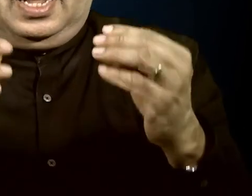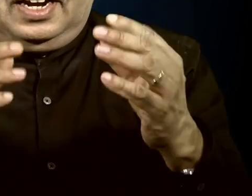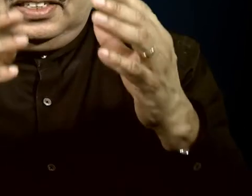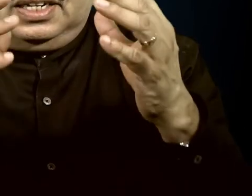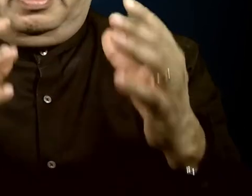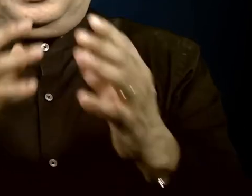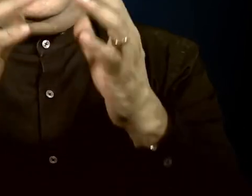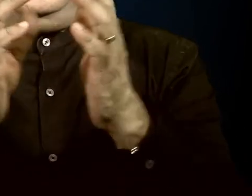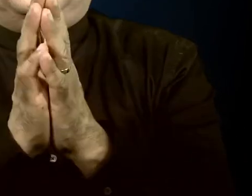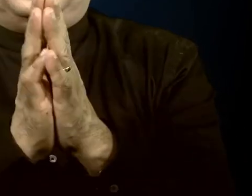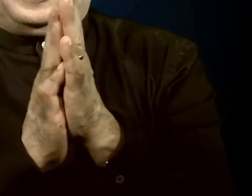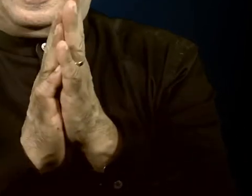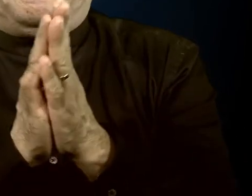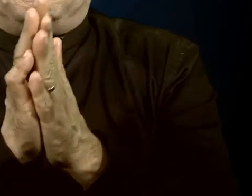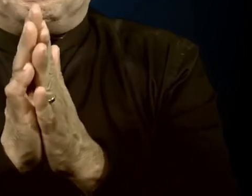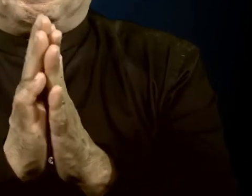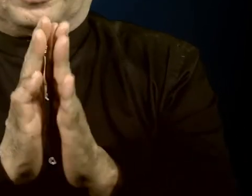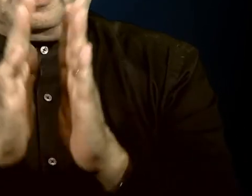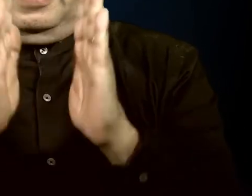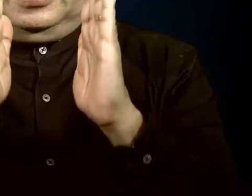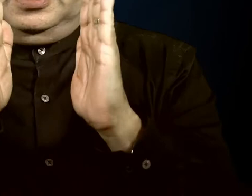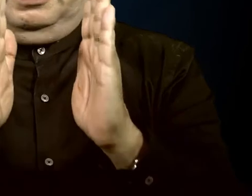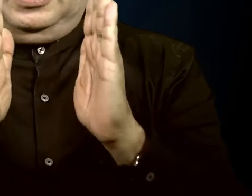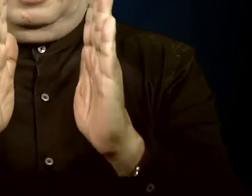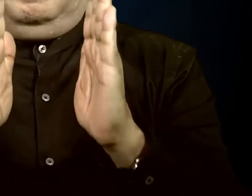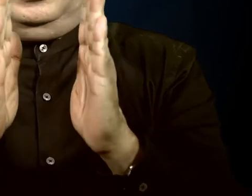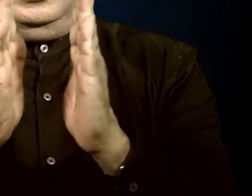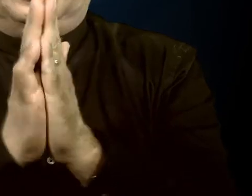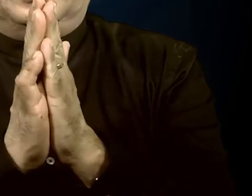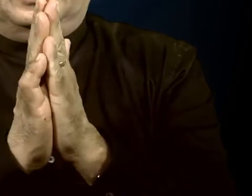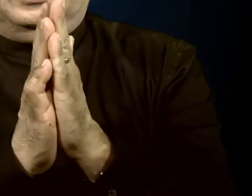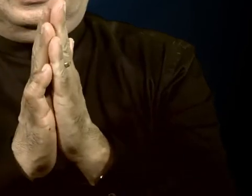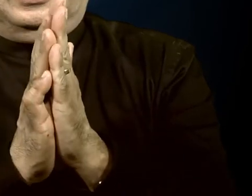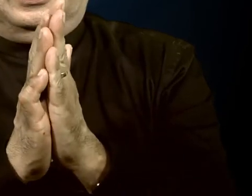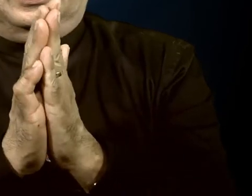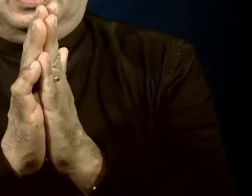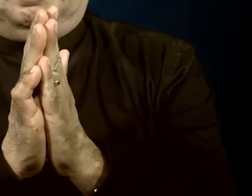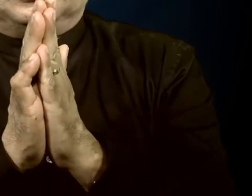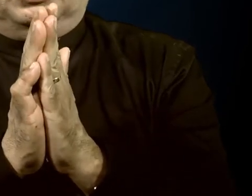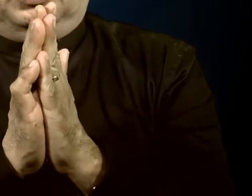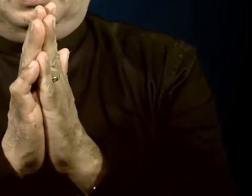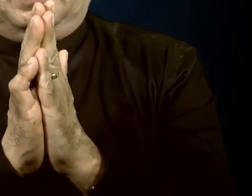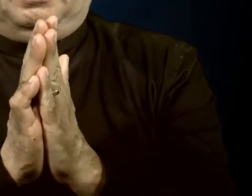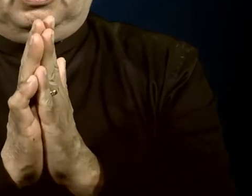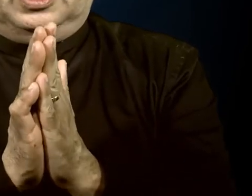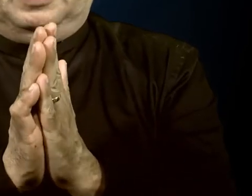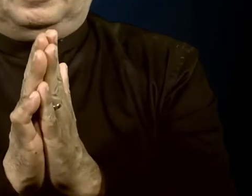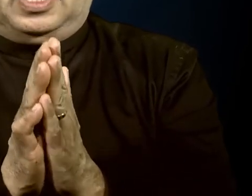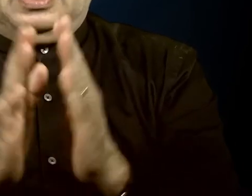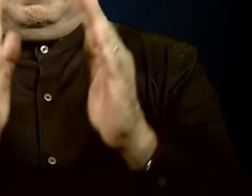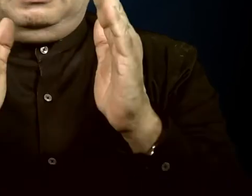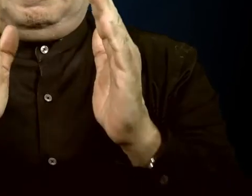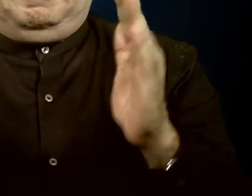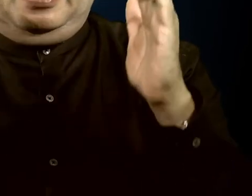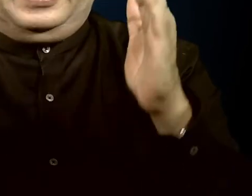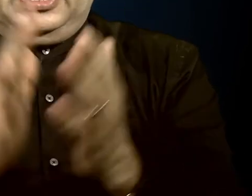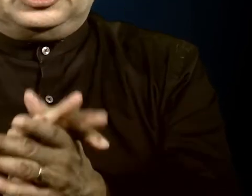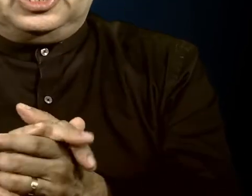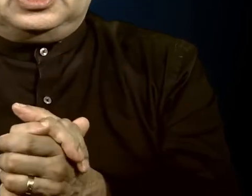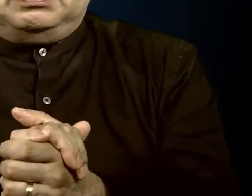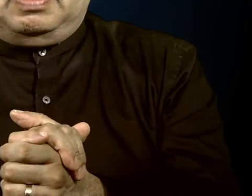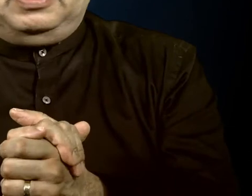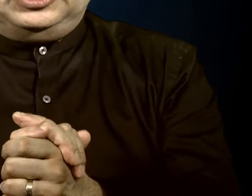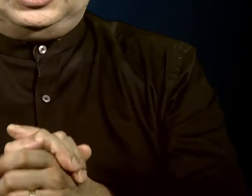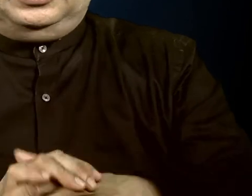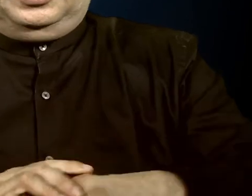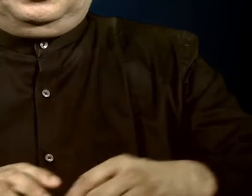ലളിതമാക്കാൻ ഞാൻ ശ്രമിക്കുകയാണ്. പരിശുദ്ധ പിതാവിൻ്റെ ഈ അപ്പസ്തോലിക പ്രബോധനം കാർമൽ